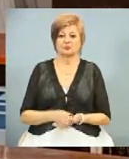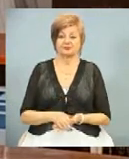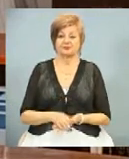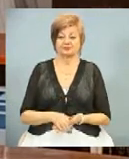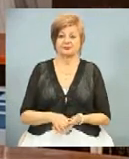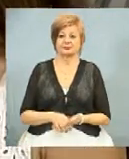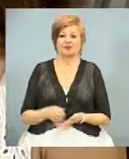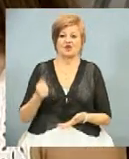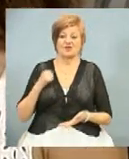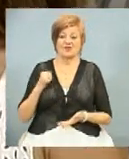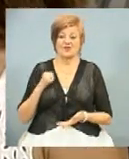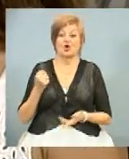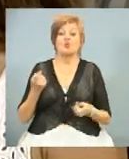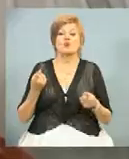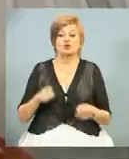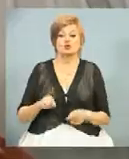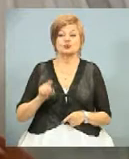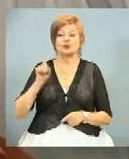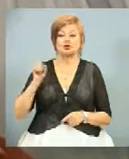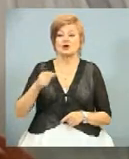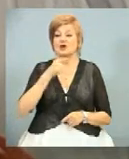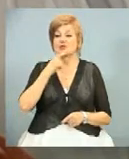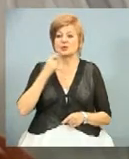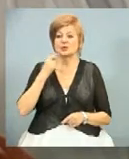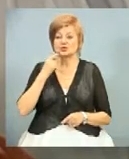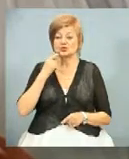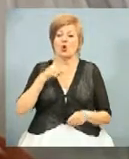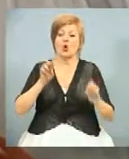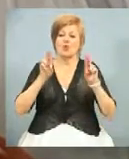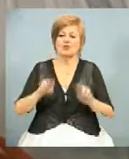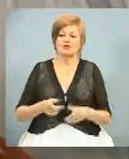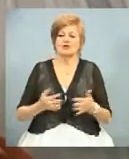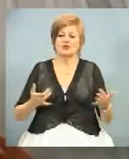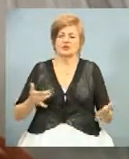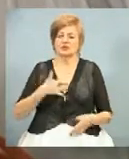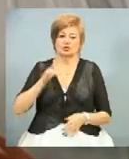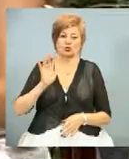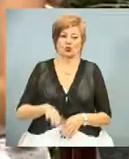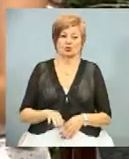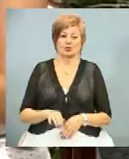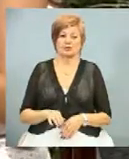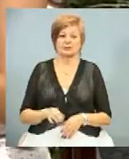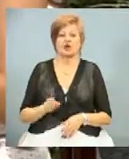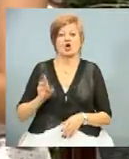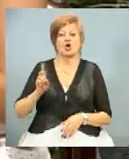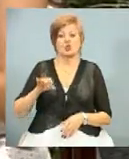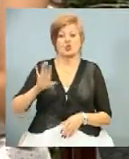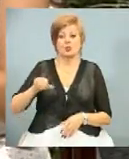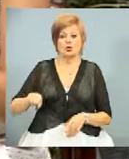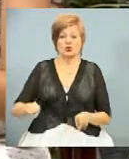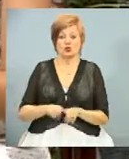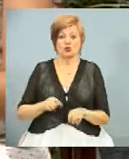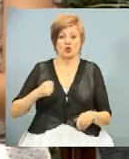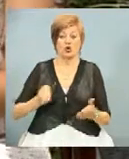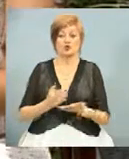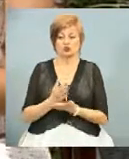в армії, тому що там багато дуже правил і все суворо. Однак після такої служби людина